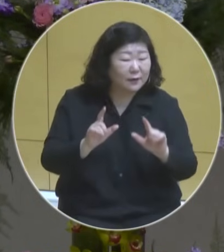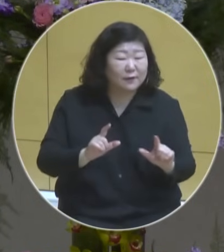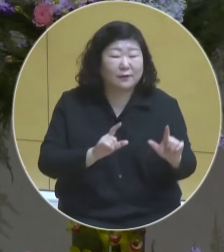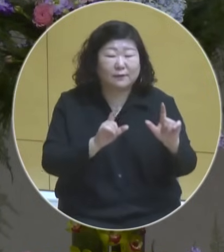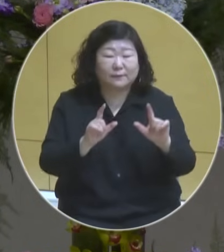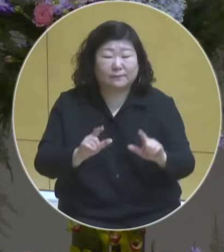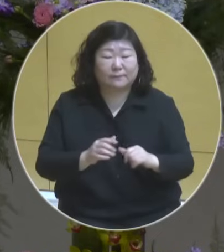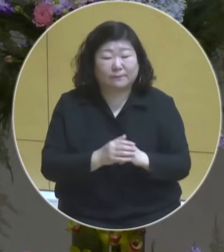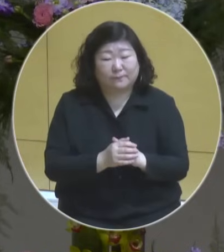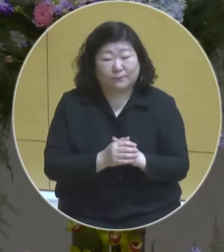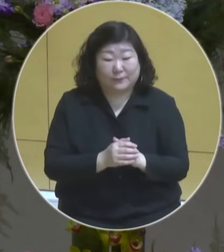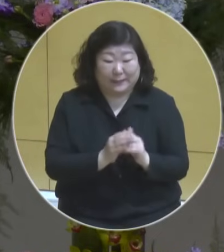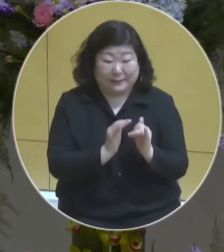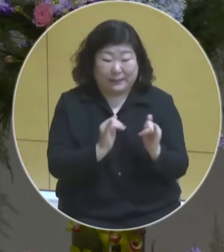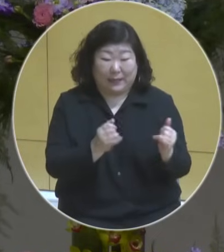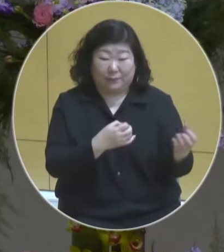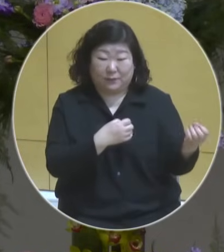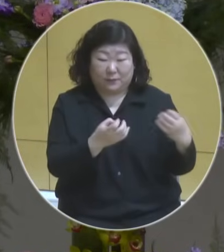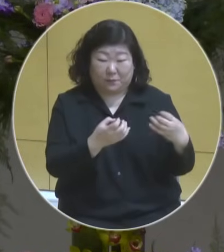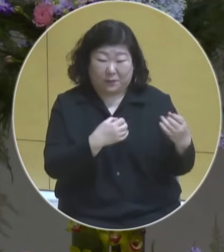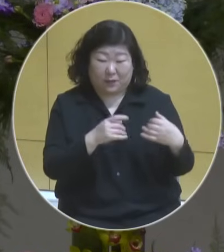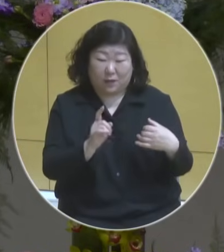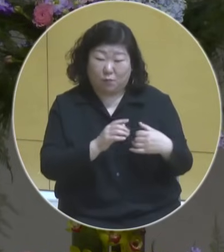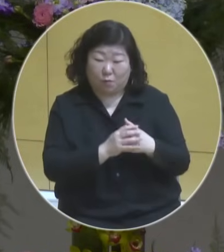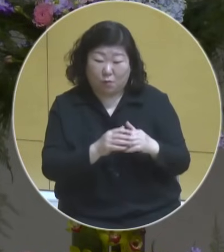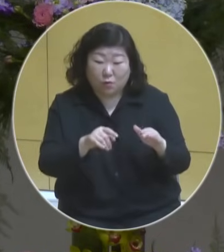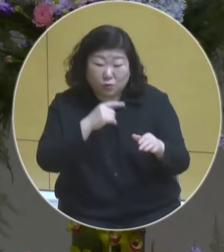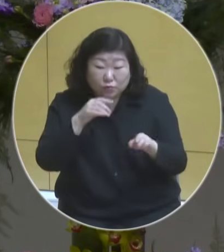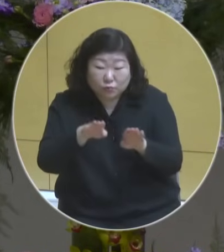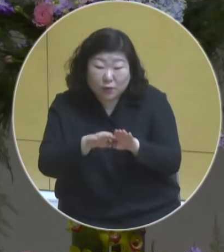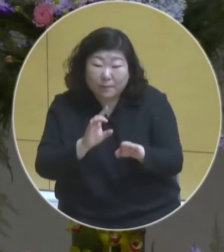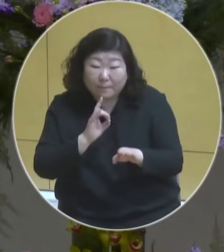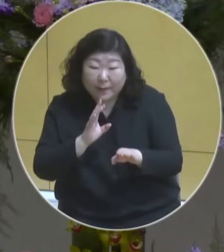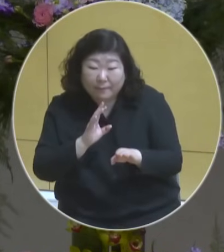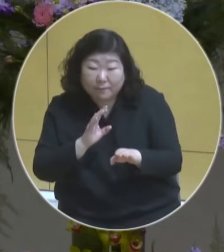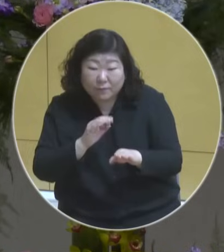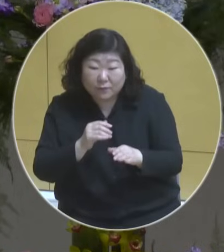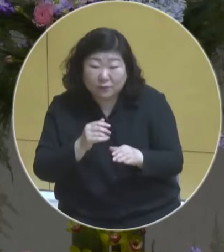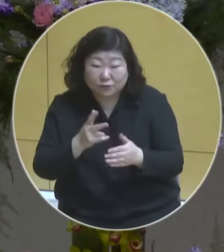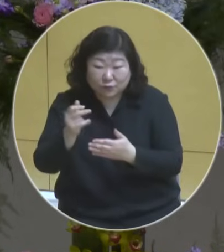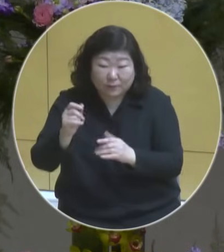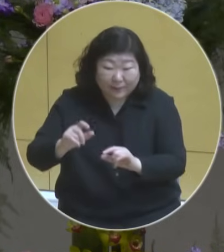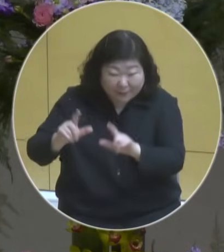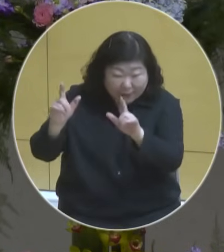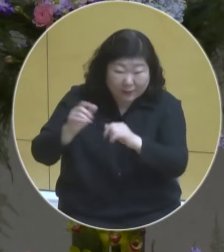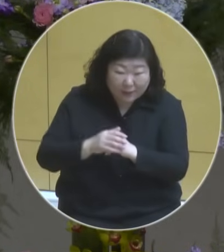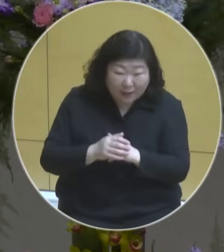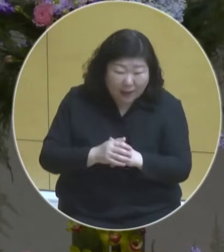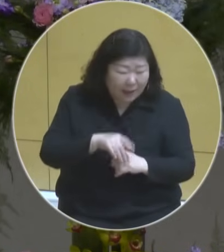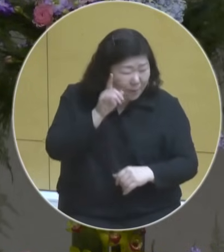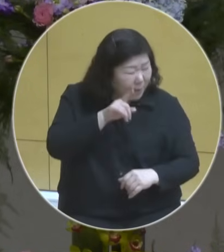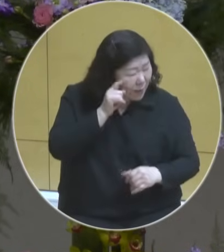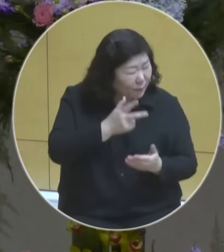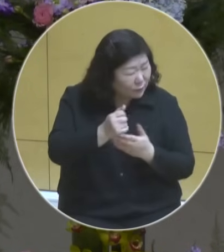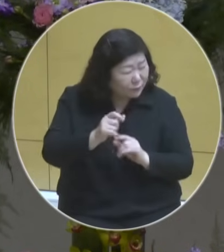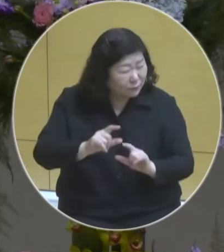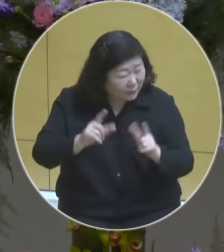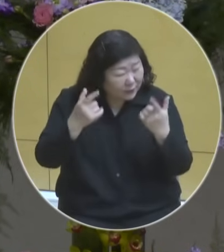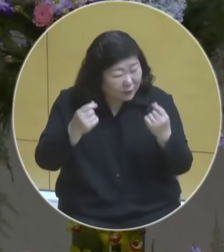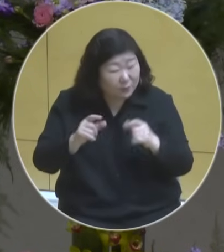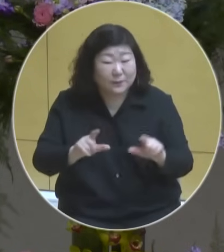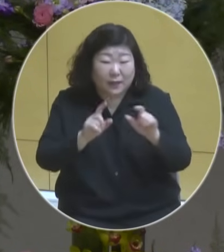것입니다 사람들이 그렇게 얘기합니다 주일 날만 어디 주의 날이냐 매일 주님의 날처럼 살아야 된다 그렇게